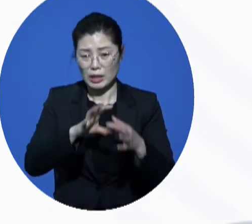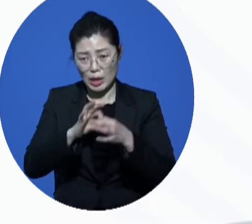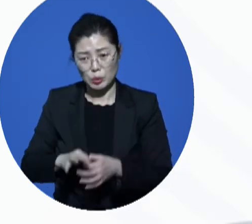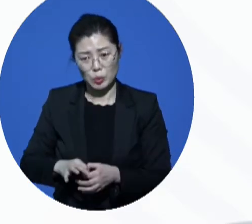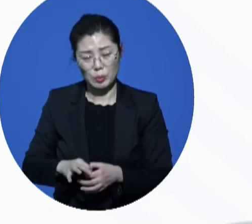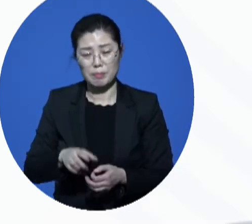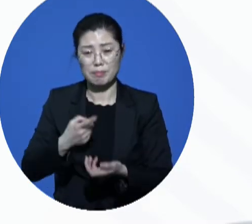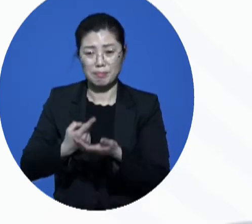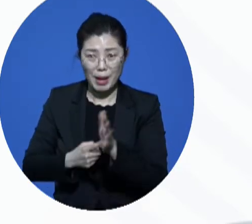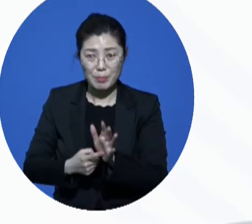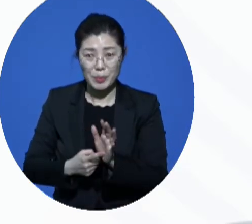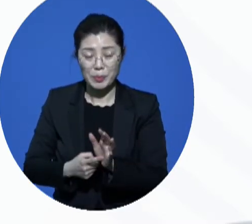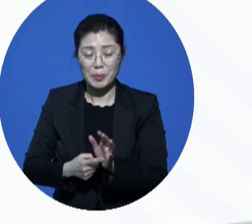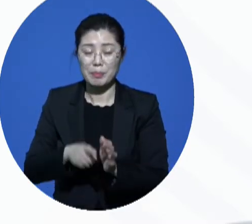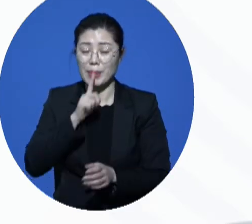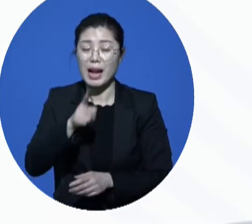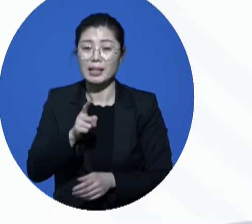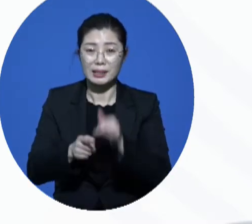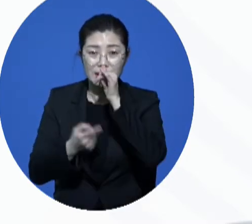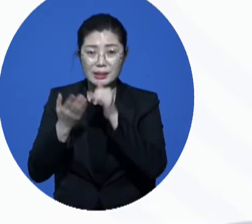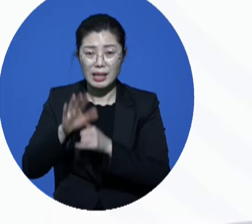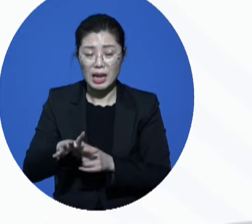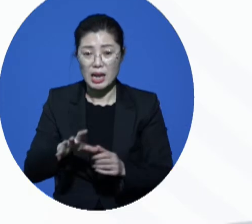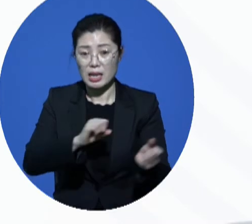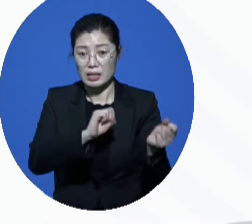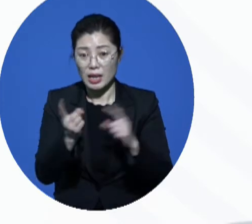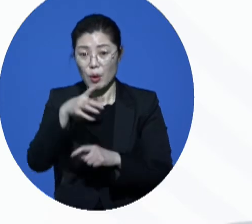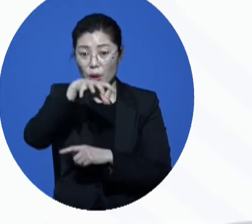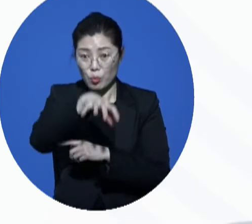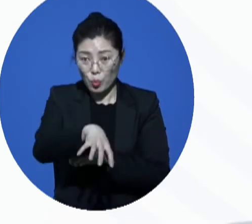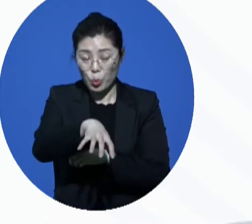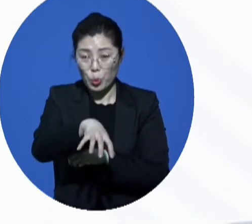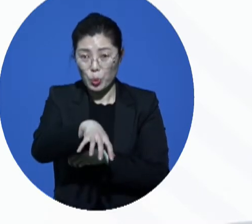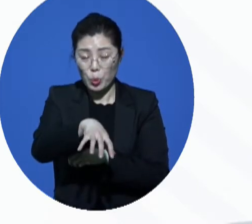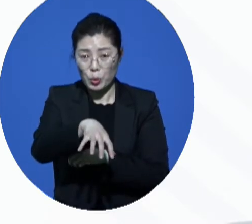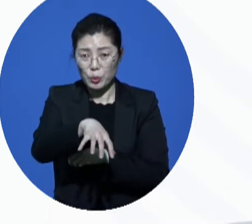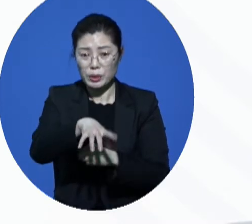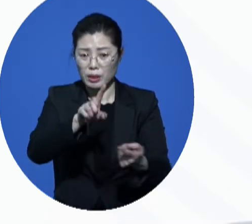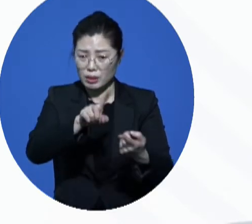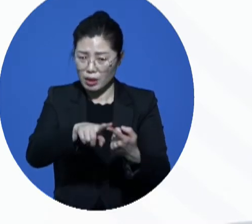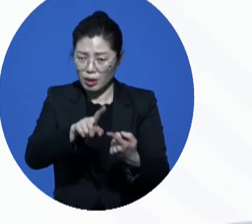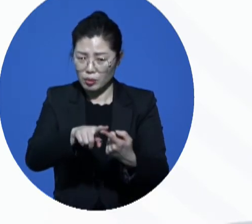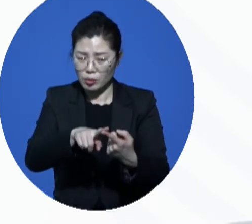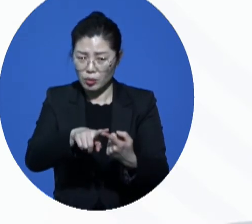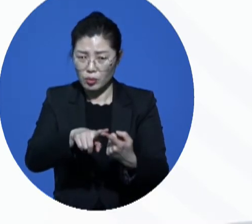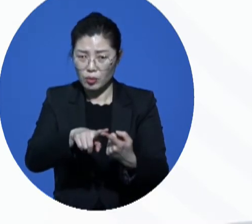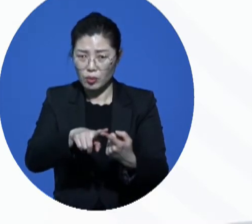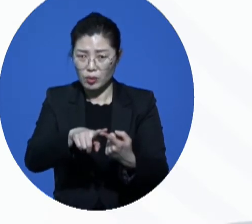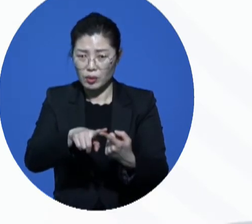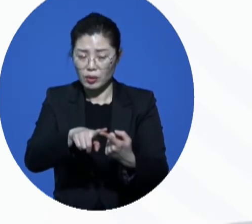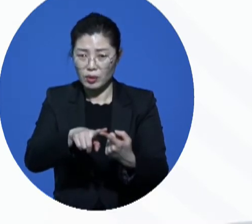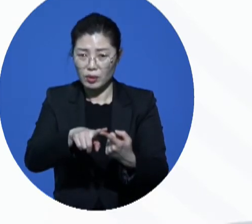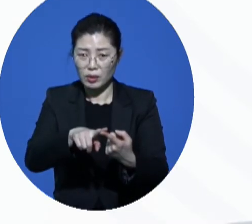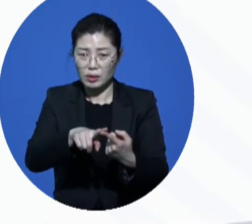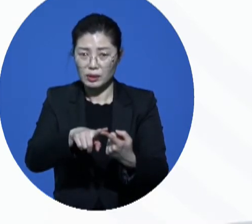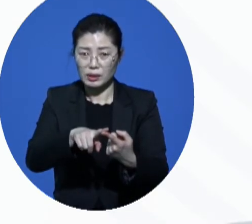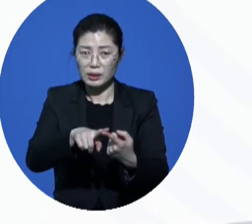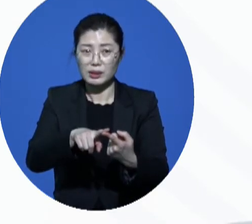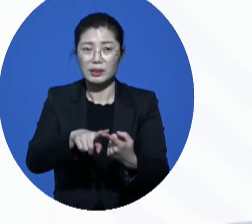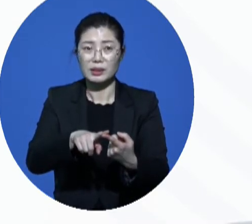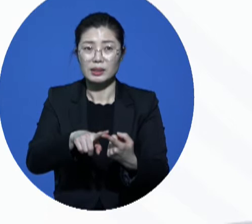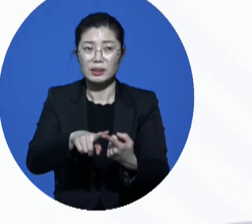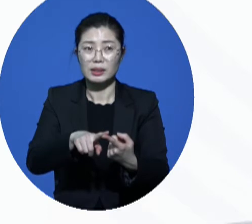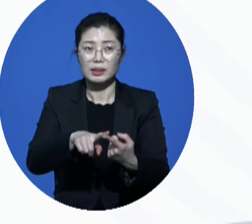지금 그림에서 보시면은 신하원 거주인을 둘러싼 사회적인 장치는 감금의 회로망을 촘촘하게 구성해서 작동하고